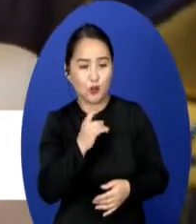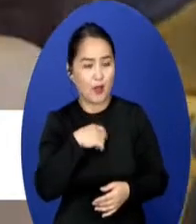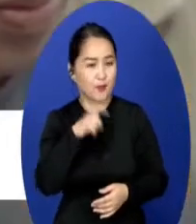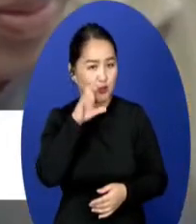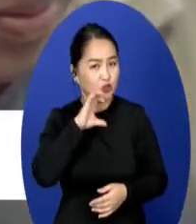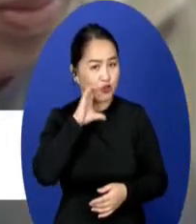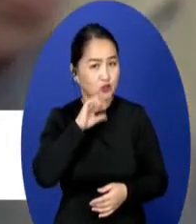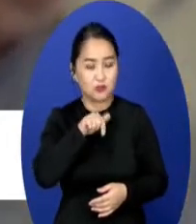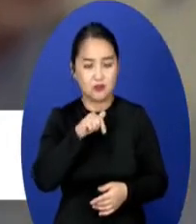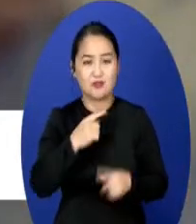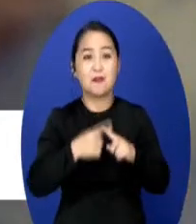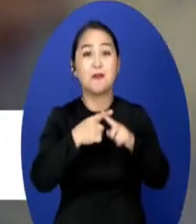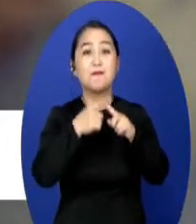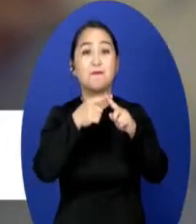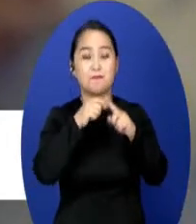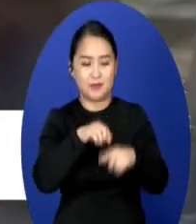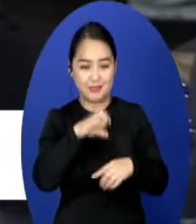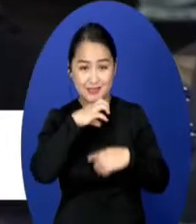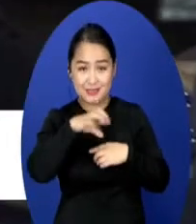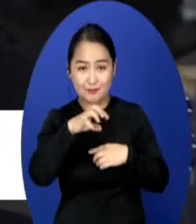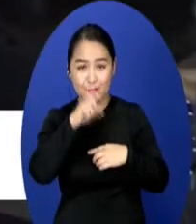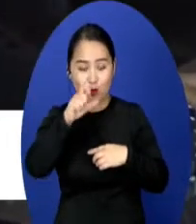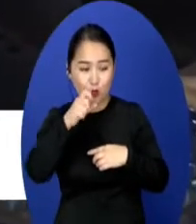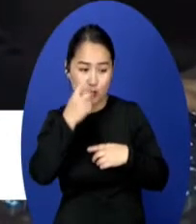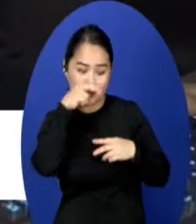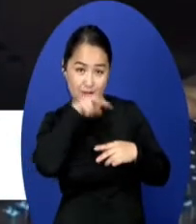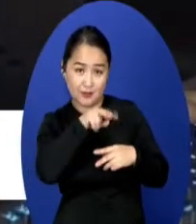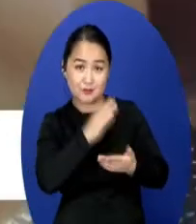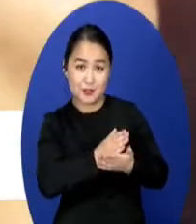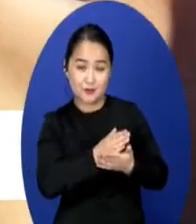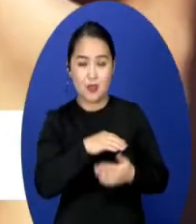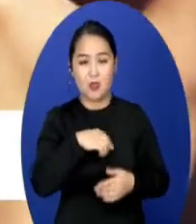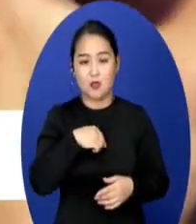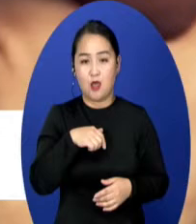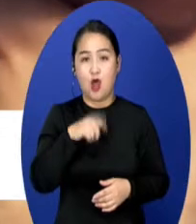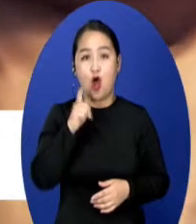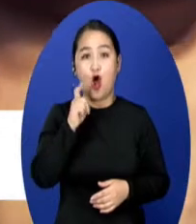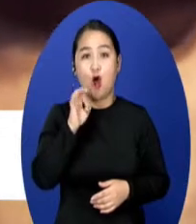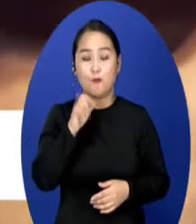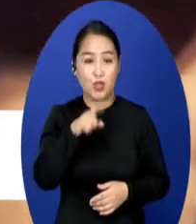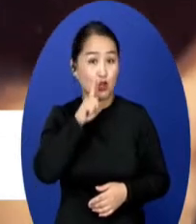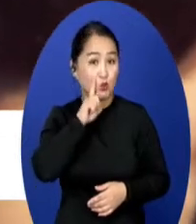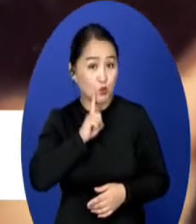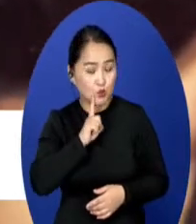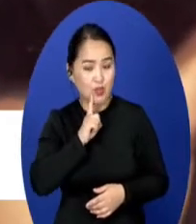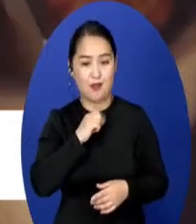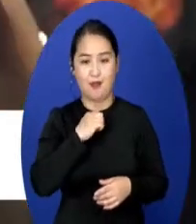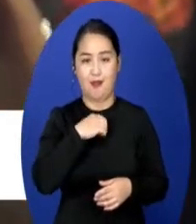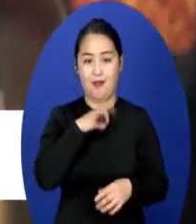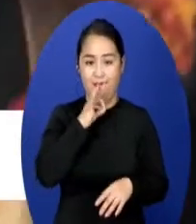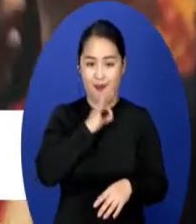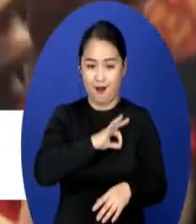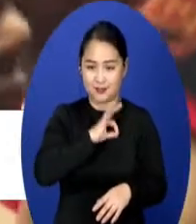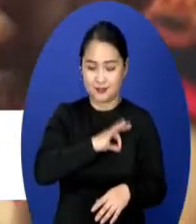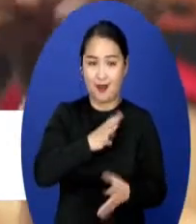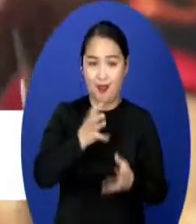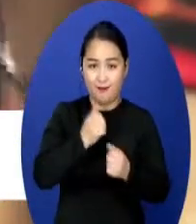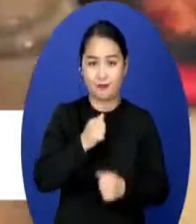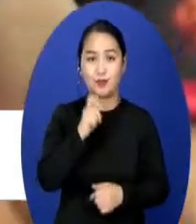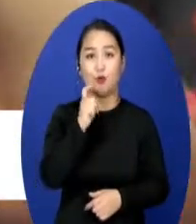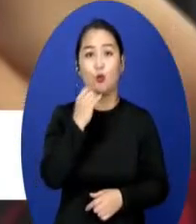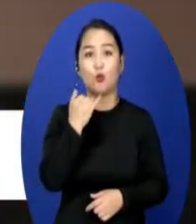байгааг салбарынхан хэлж байна. Энэ тоглоомыг хобби болгож, ажиллаа хийхин хажуугаар орлого олдог эмэгтэй тамирчин бол хулан